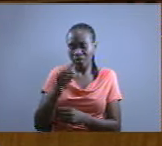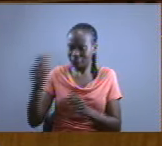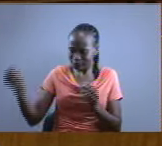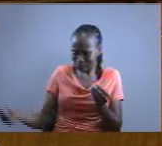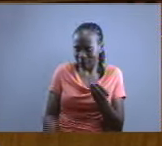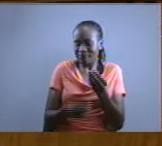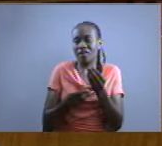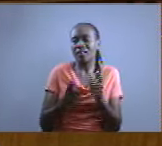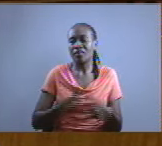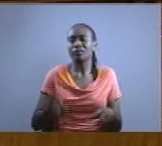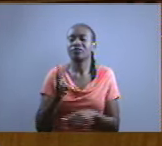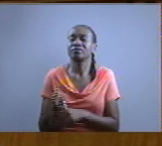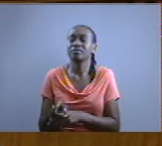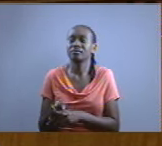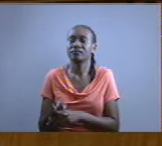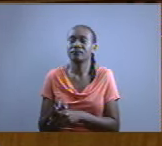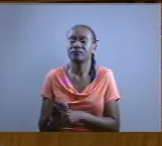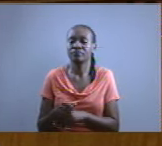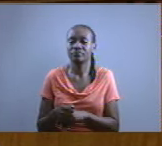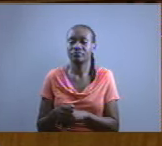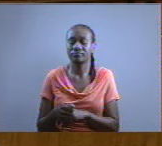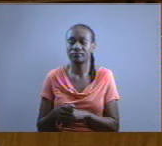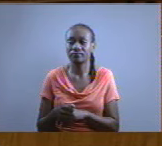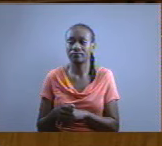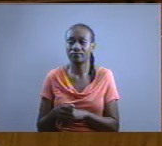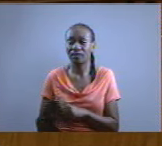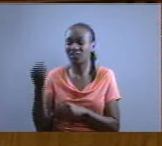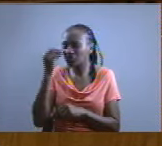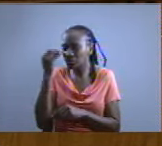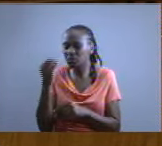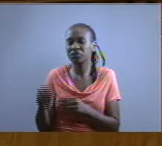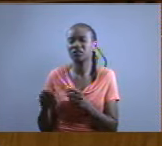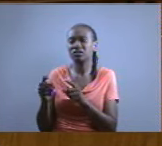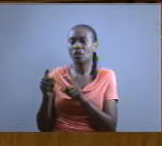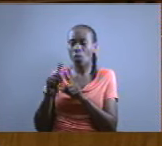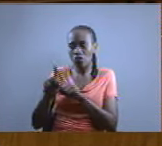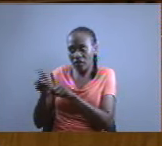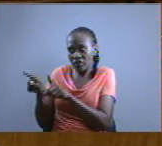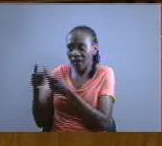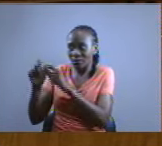Khoi en die San, byvoorbeeld verdwyn het. U